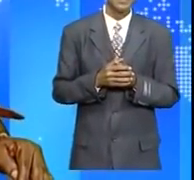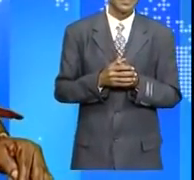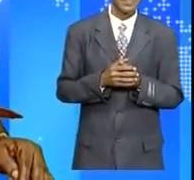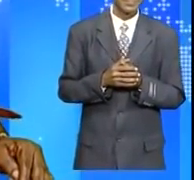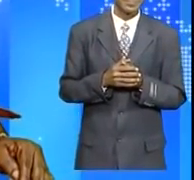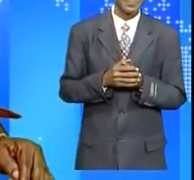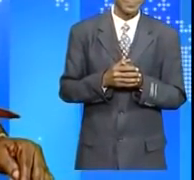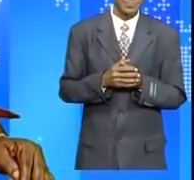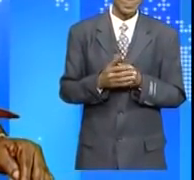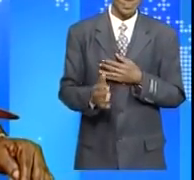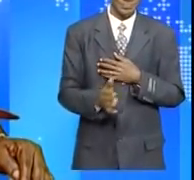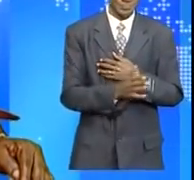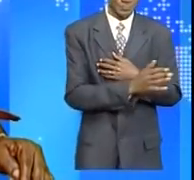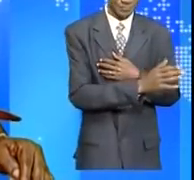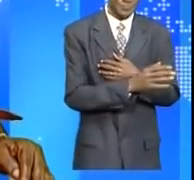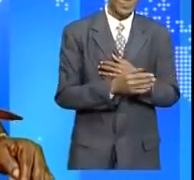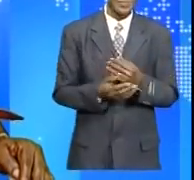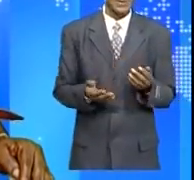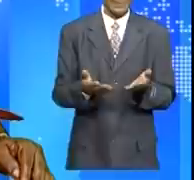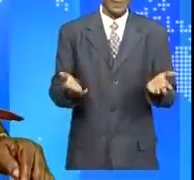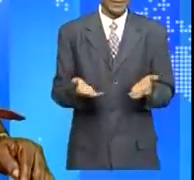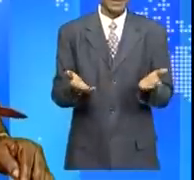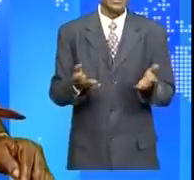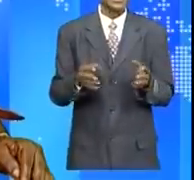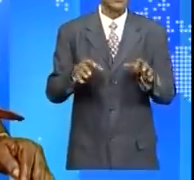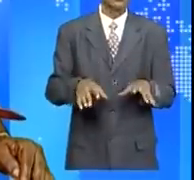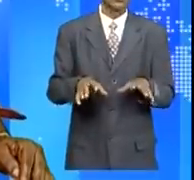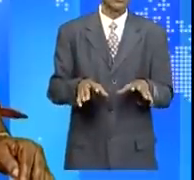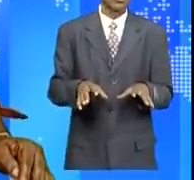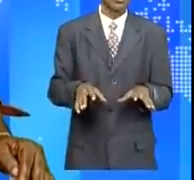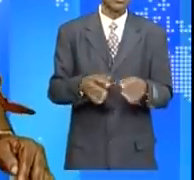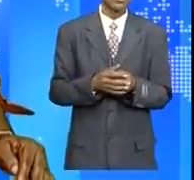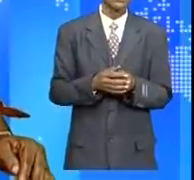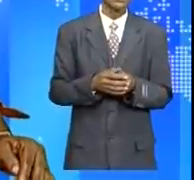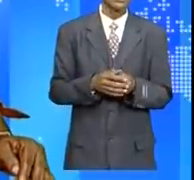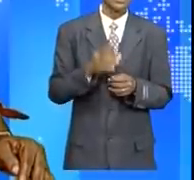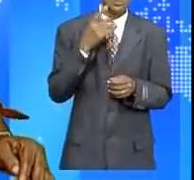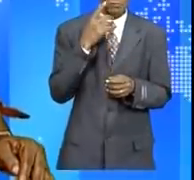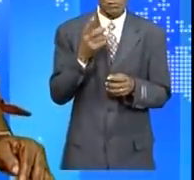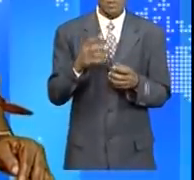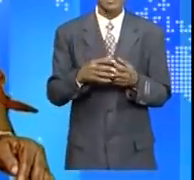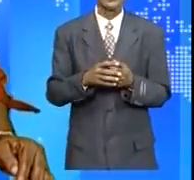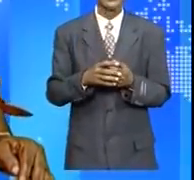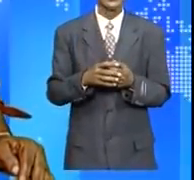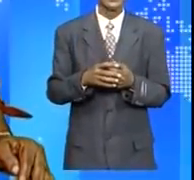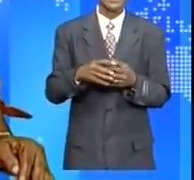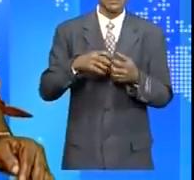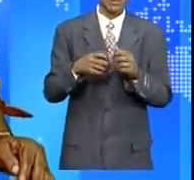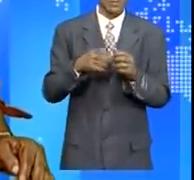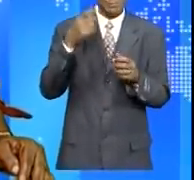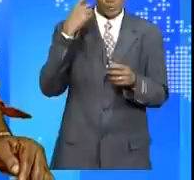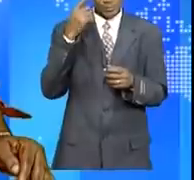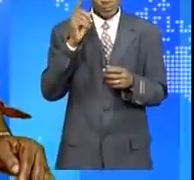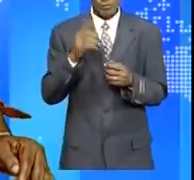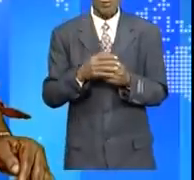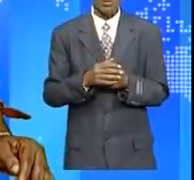L'Église en République démocratique du Congo, face aux enjeux de l'environnement pour la protection du bassin du Congo, le principal sujet des